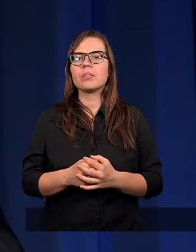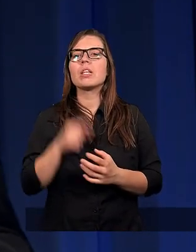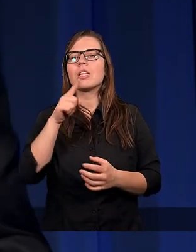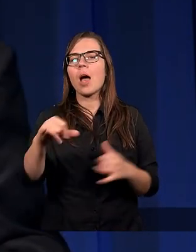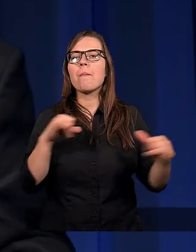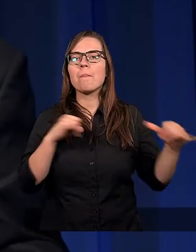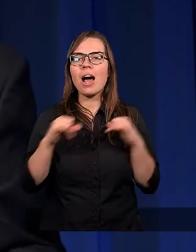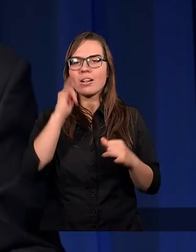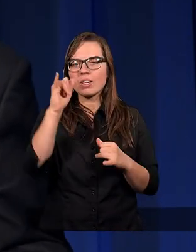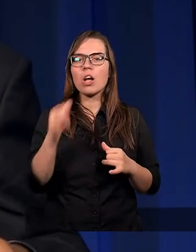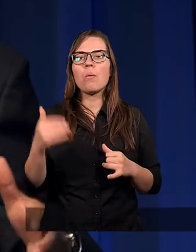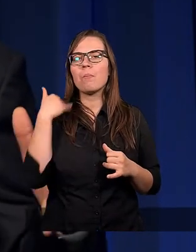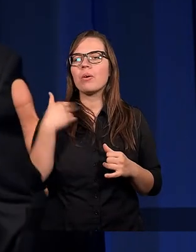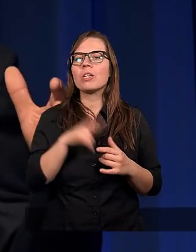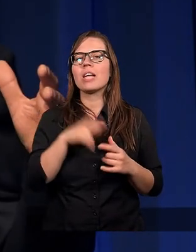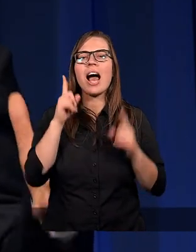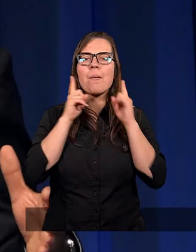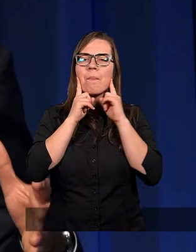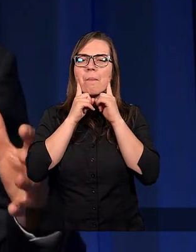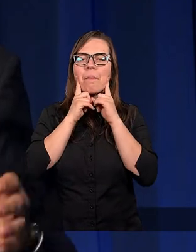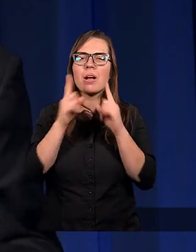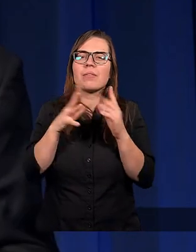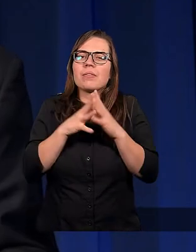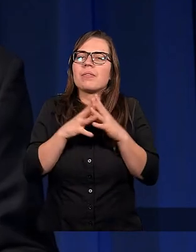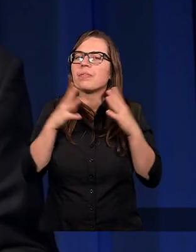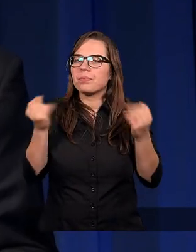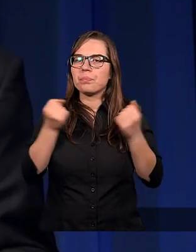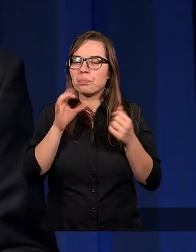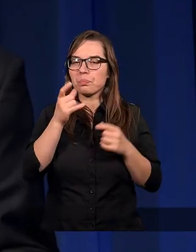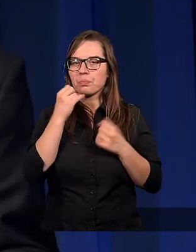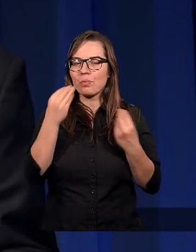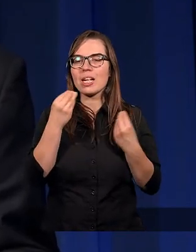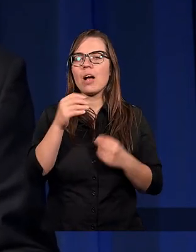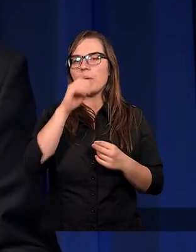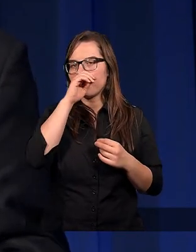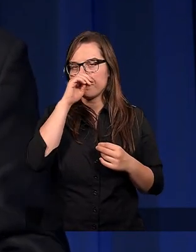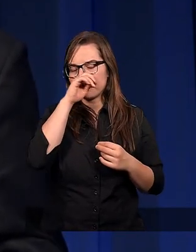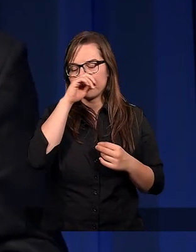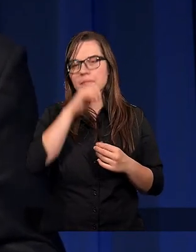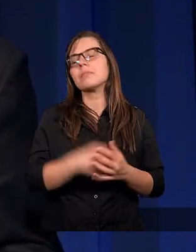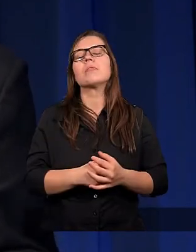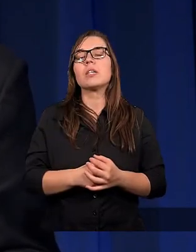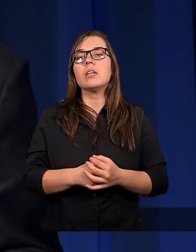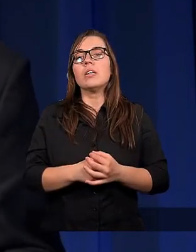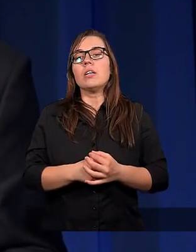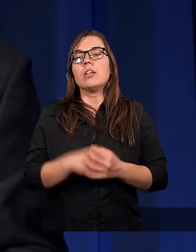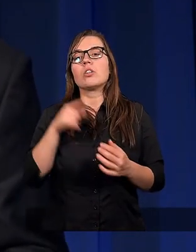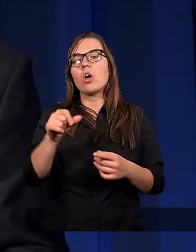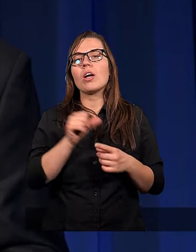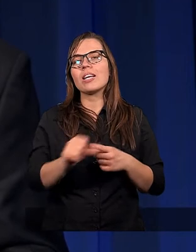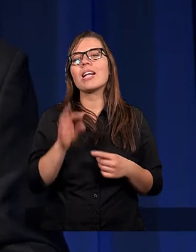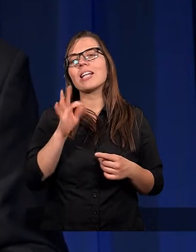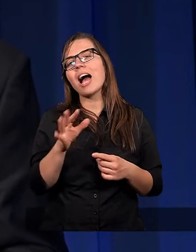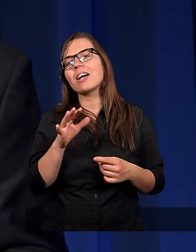Za jego panowania Izrael był naprawdę wielki, jeżeli chodzi o terytorium. I wydawać by się mogło, że jest to